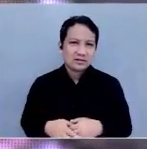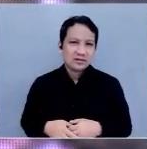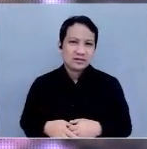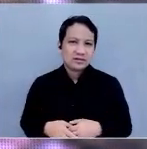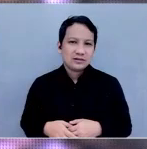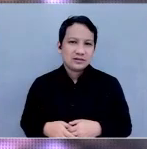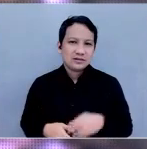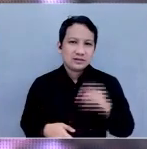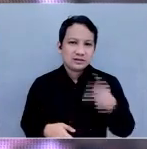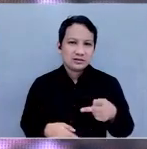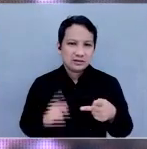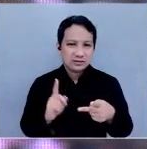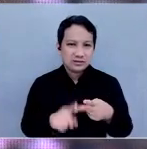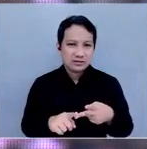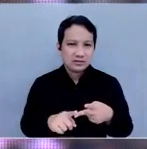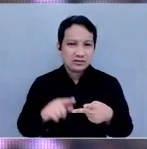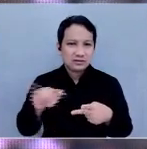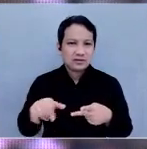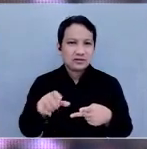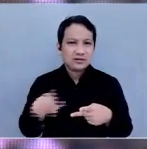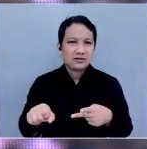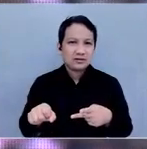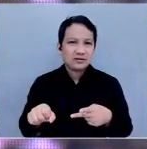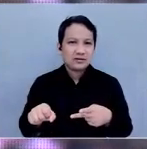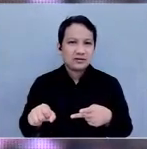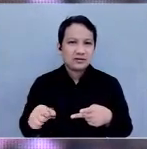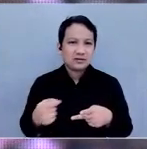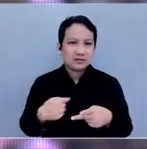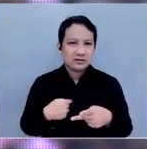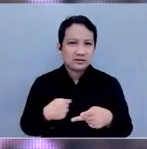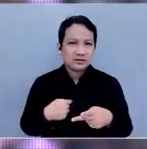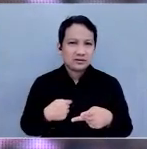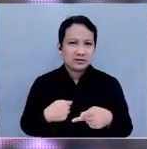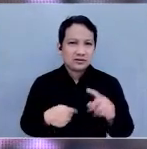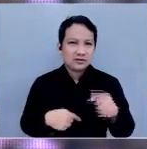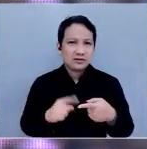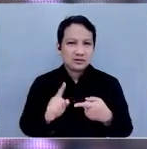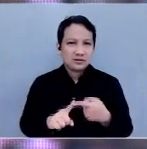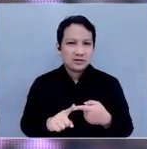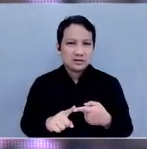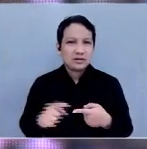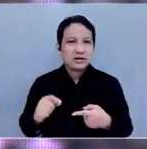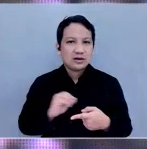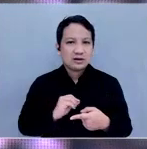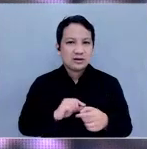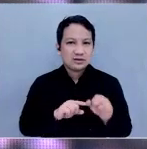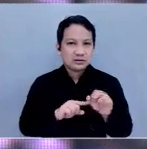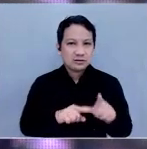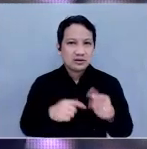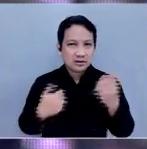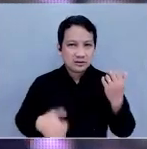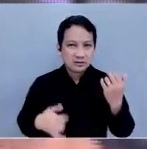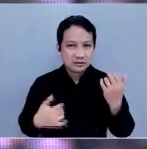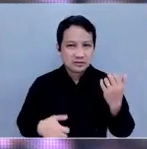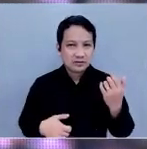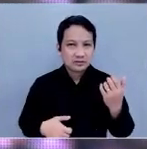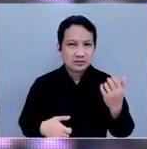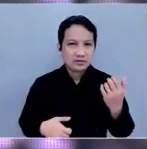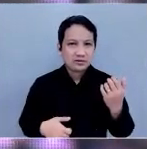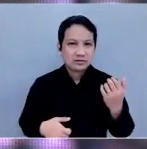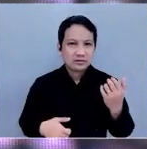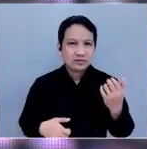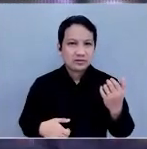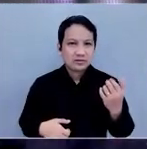second na song na ako yung kumanta, pero ito yung first time na ako yung nag-gitara sa song. Kasi ako yung drummer